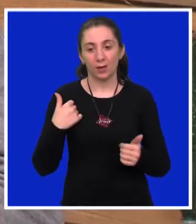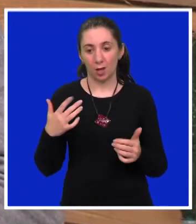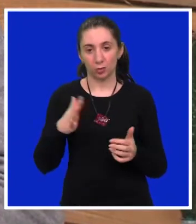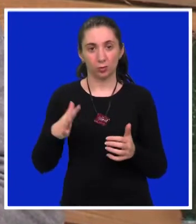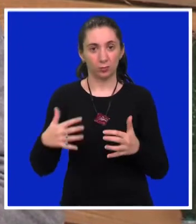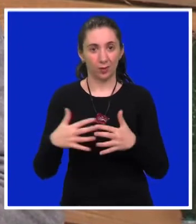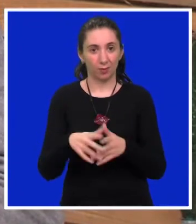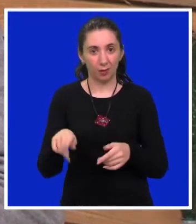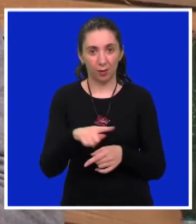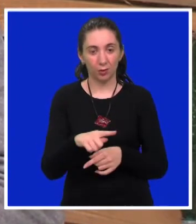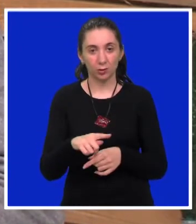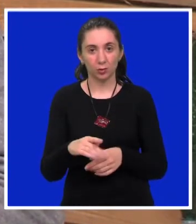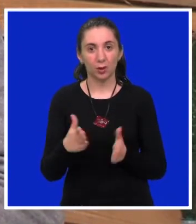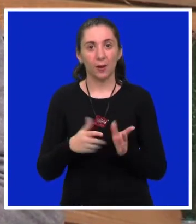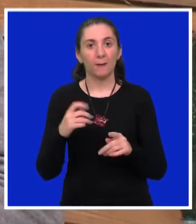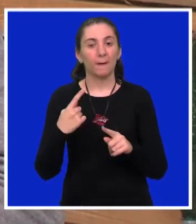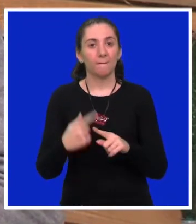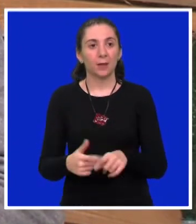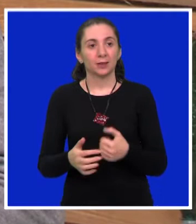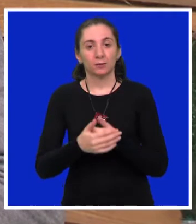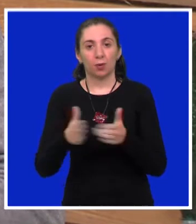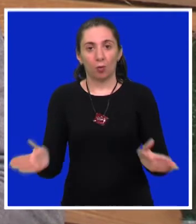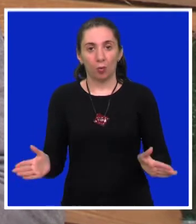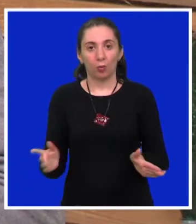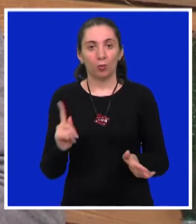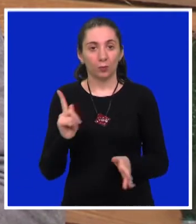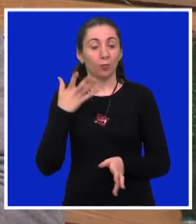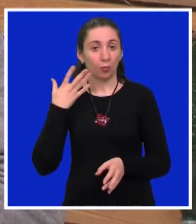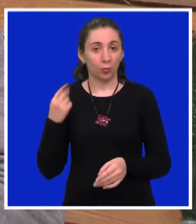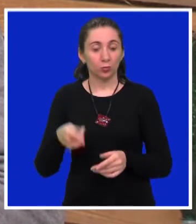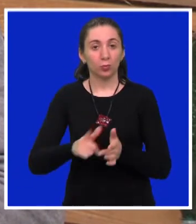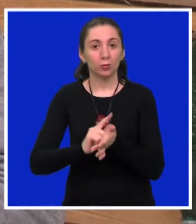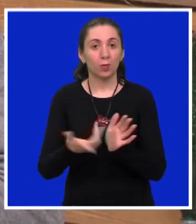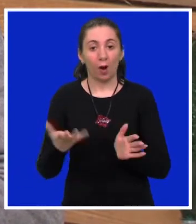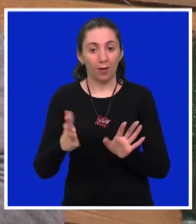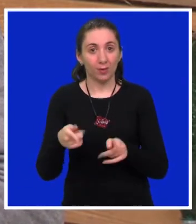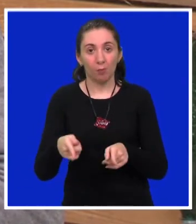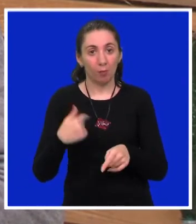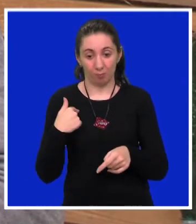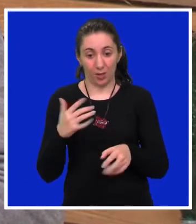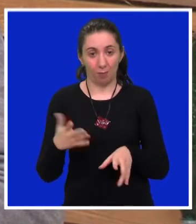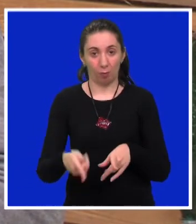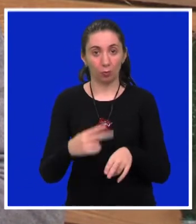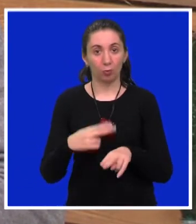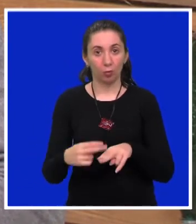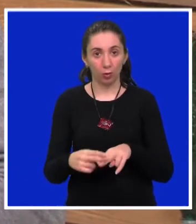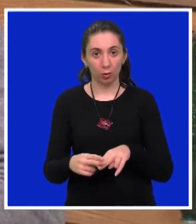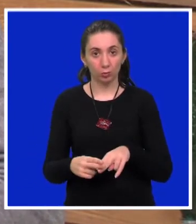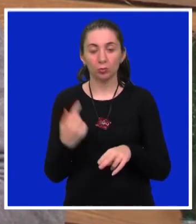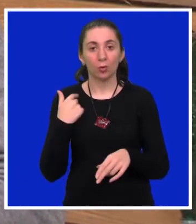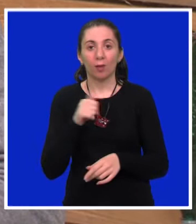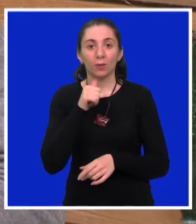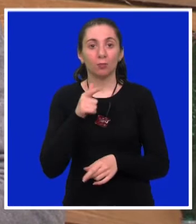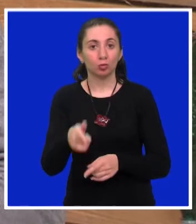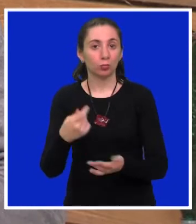našim sugrađanima maksimalno otvoreni i korektni, da u ovom trenutku kad nemamo to već riješeno, da to onda u